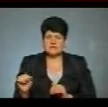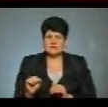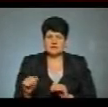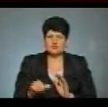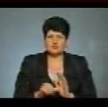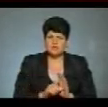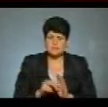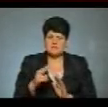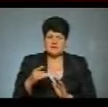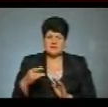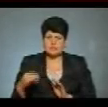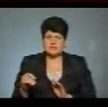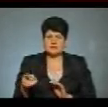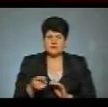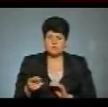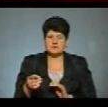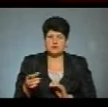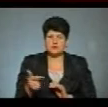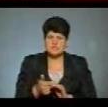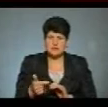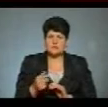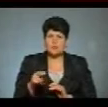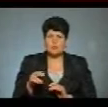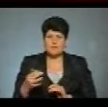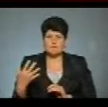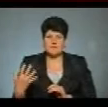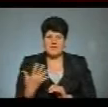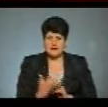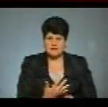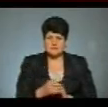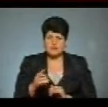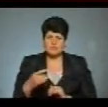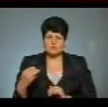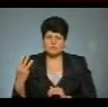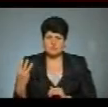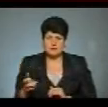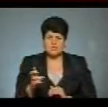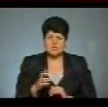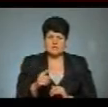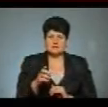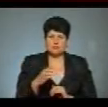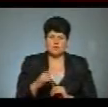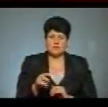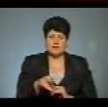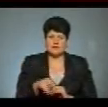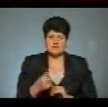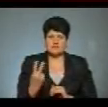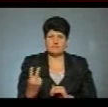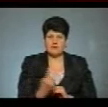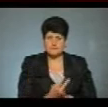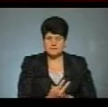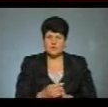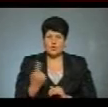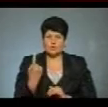– 6, Підгаєцькому, Тернопільському та Гусятинському – по 5, Збаразькому – 3, Бережанському, Зборівському та Лановецькому – по 2, та